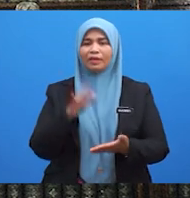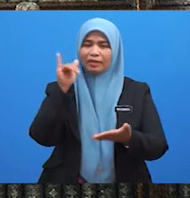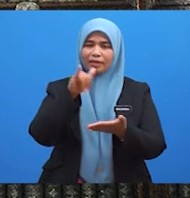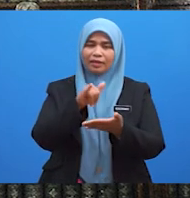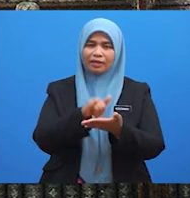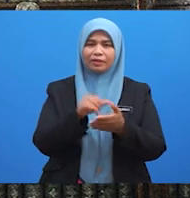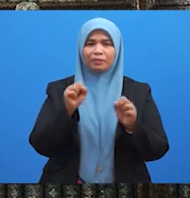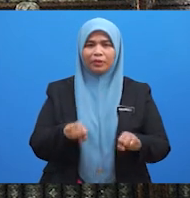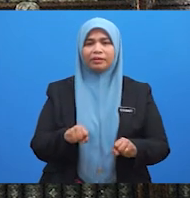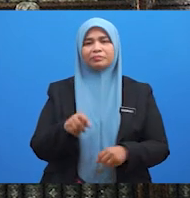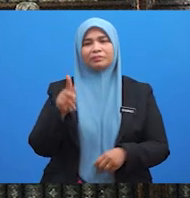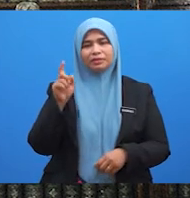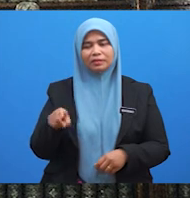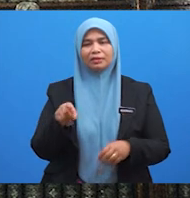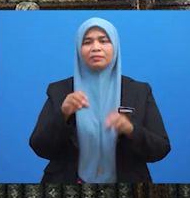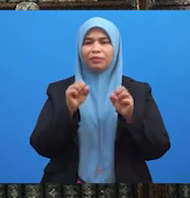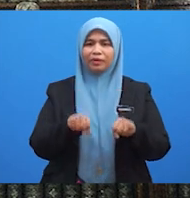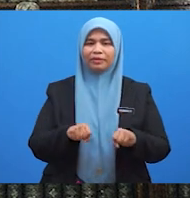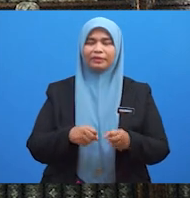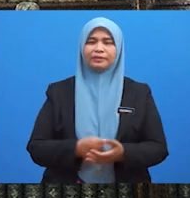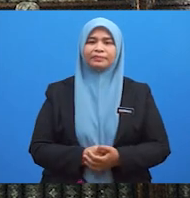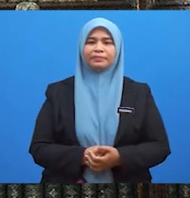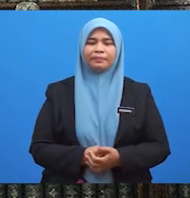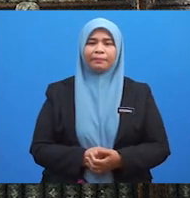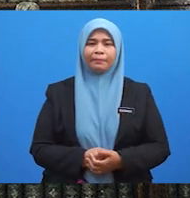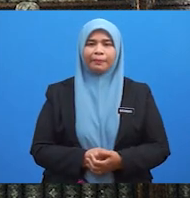boleh, pasti boleh.